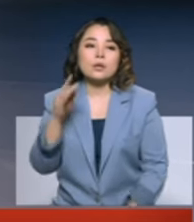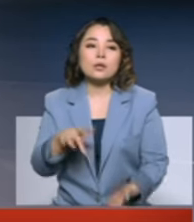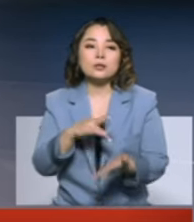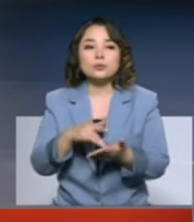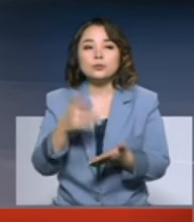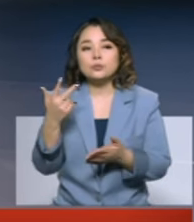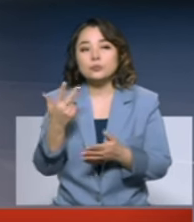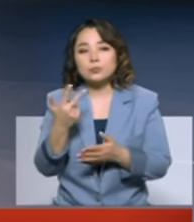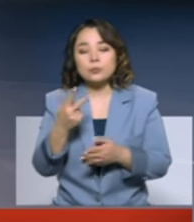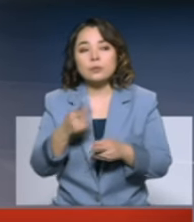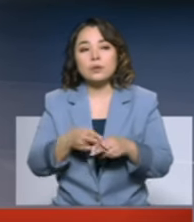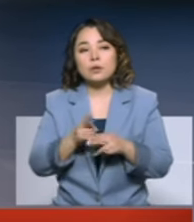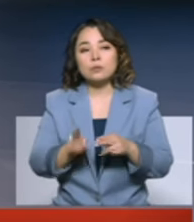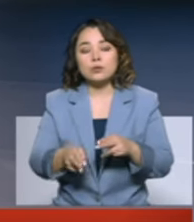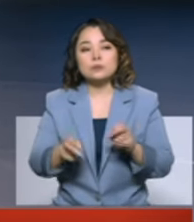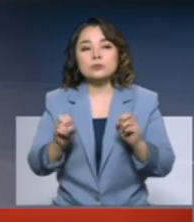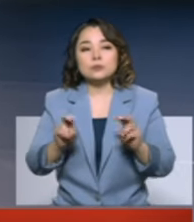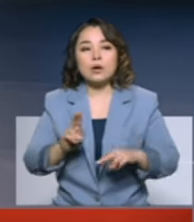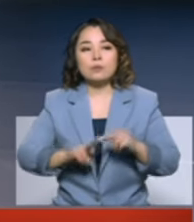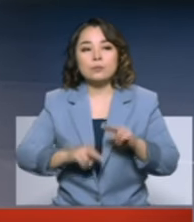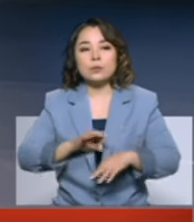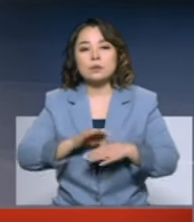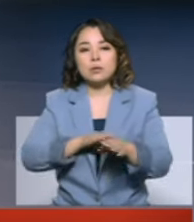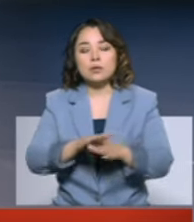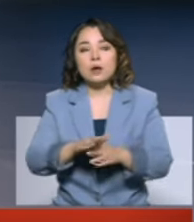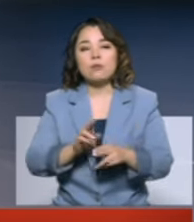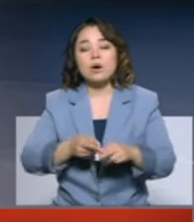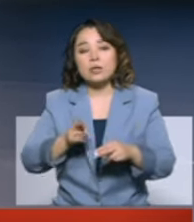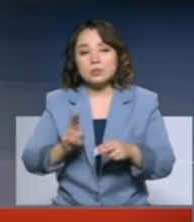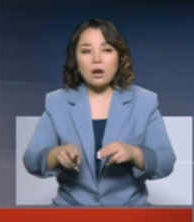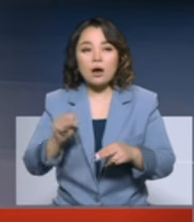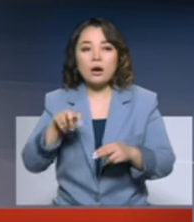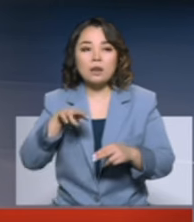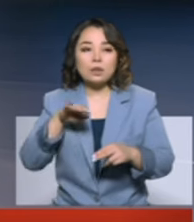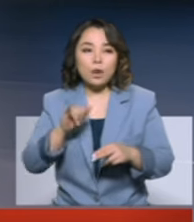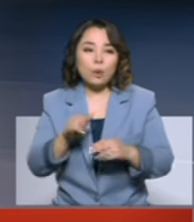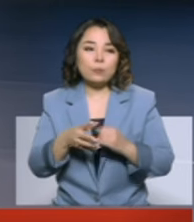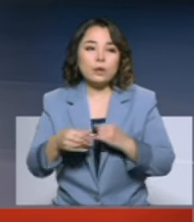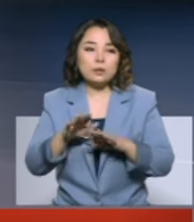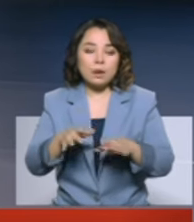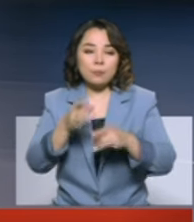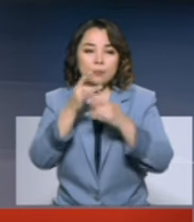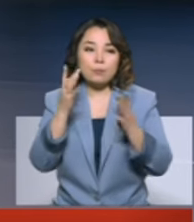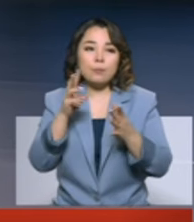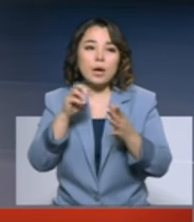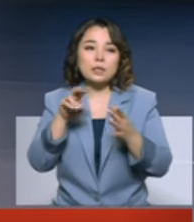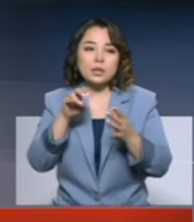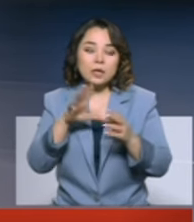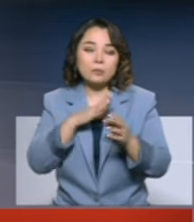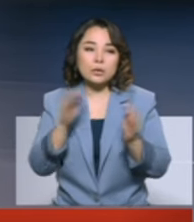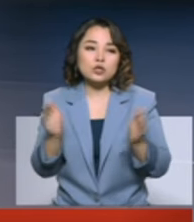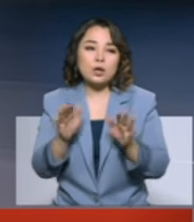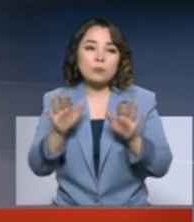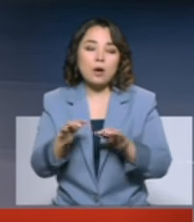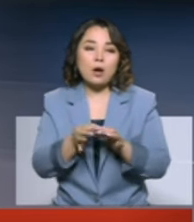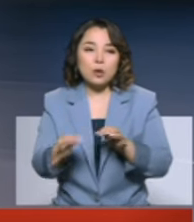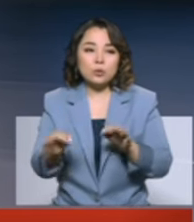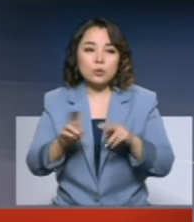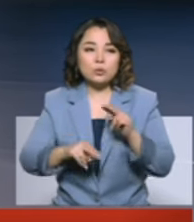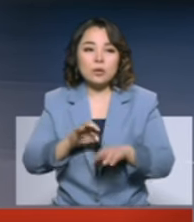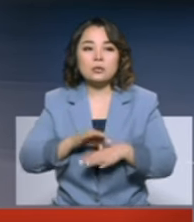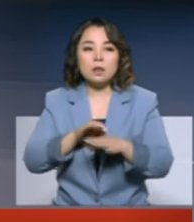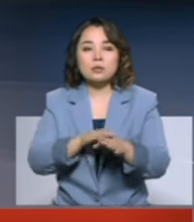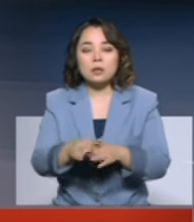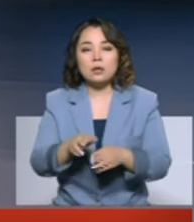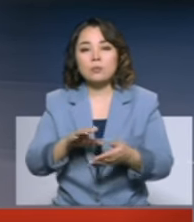Алматыда үшінші темір жол вокзалы салынады. Вокзал қаланың Алатау ауданы, мәдениет шағын ауданы маңында бой көтермек. Жаңа темір